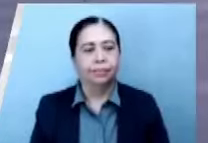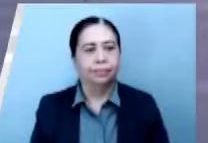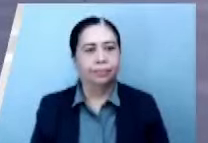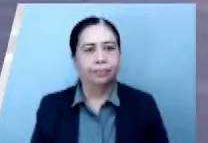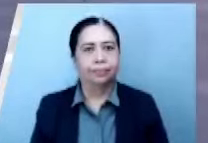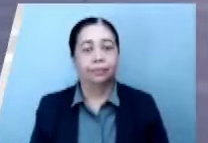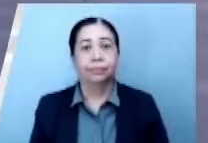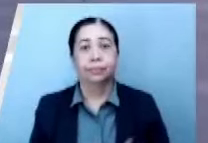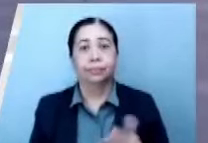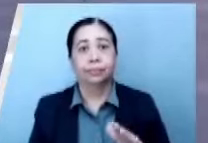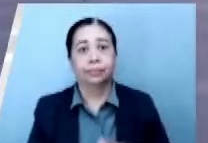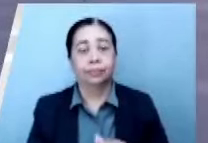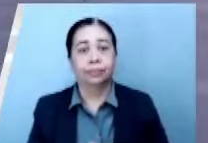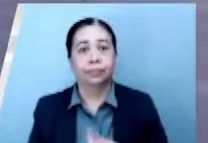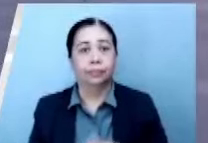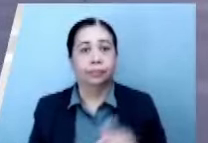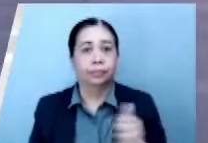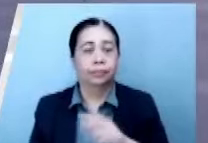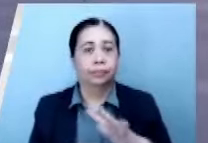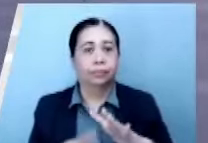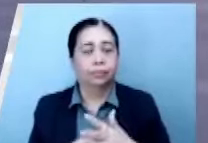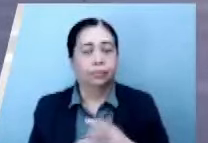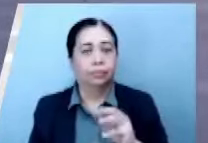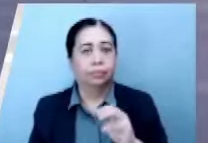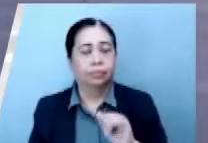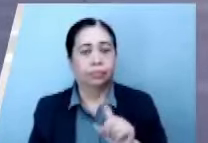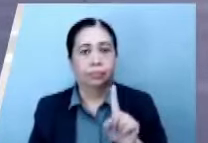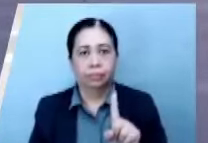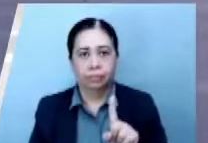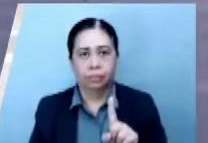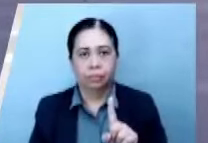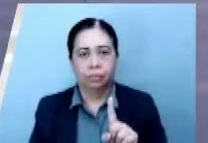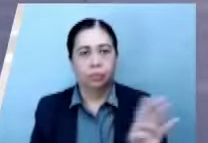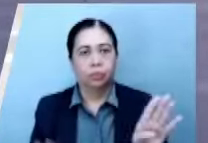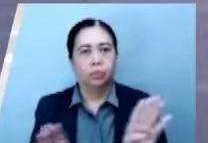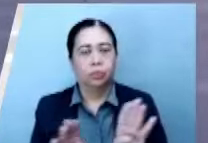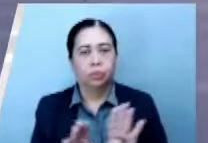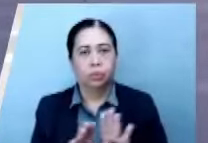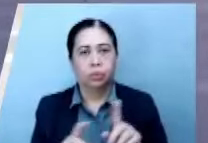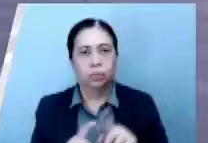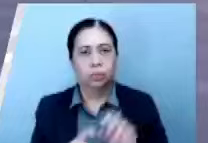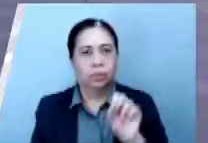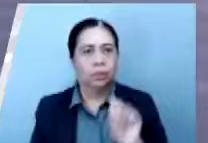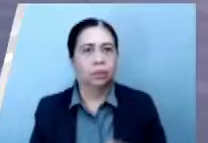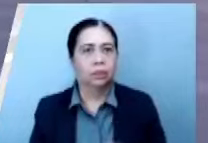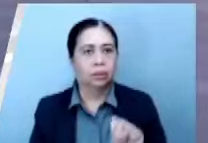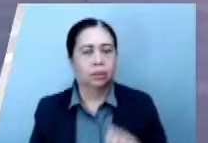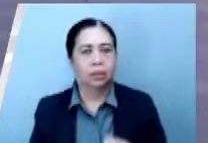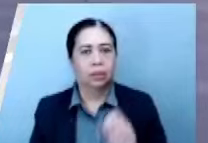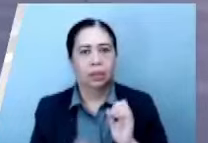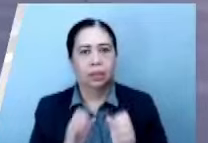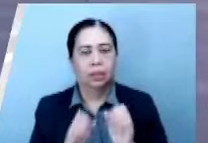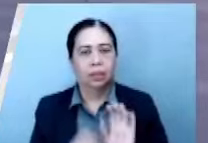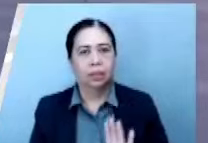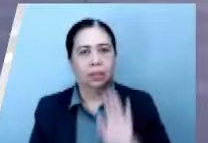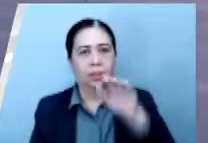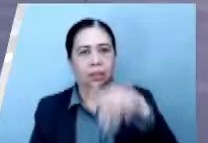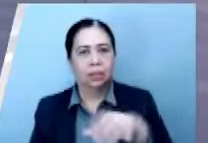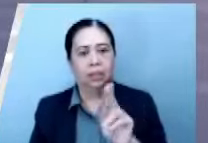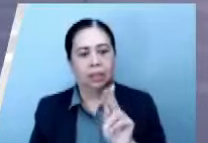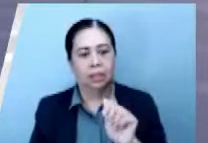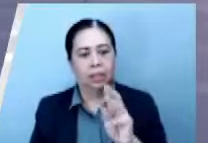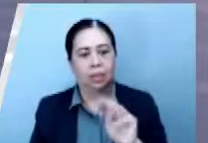Abiso sa mga motorista, simula po Mayo 1, sarado sa mga sasakyan ng southbound lane ng EDSA Kamuning Flyover para po sa